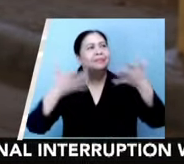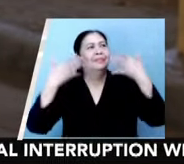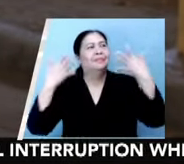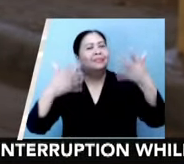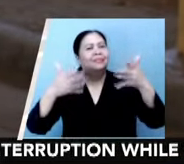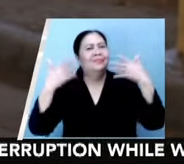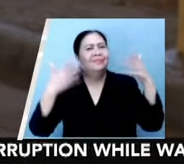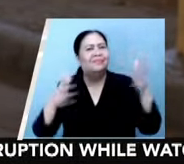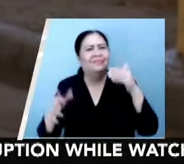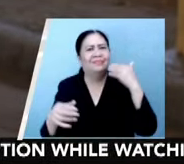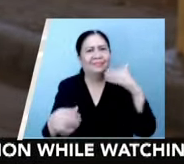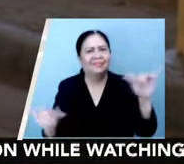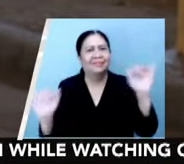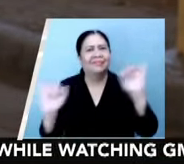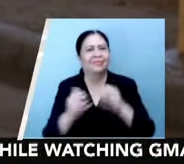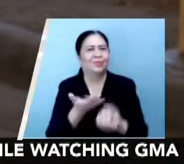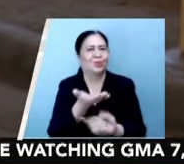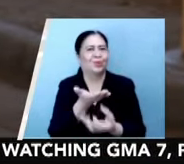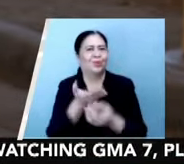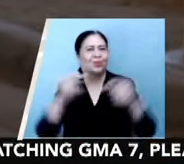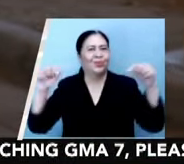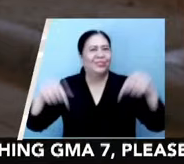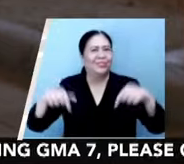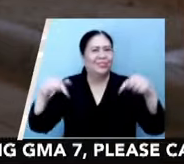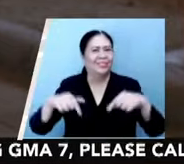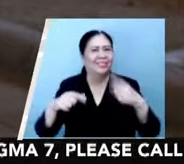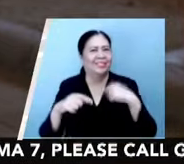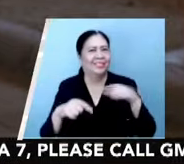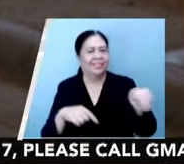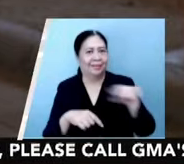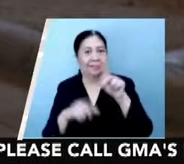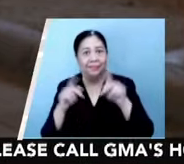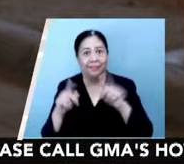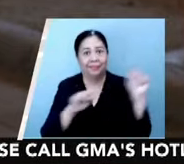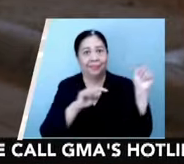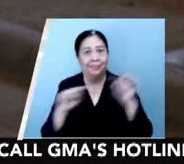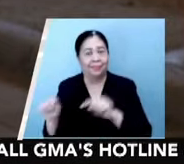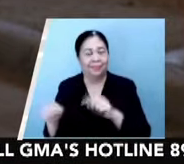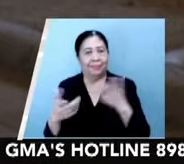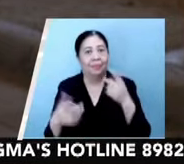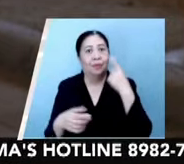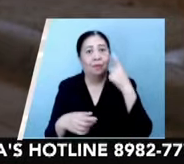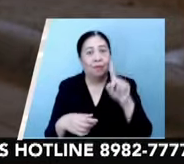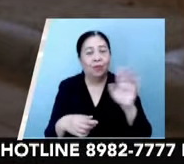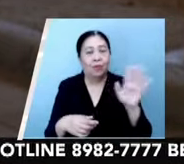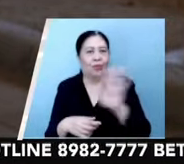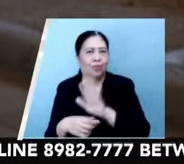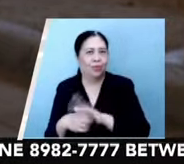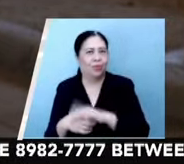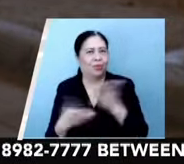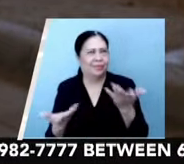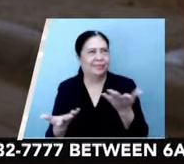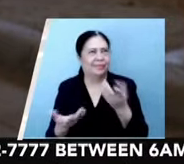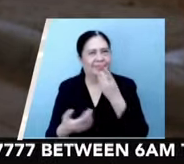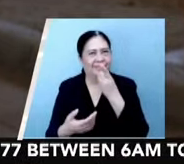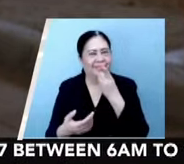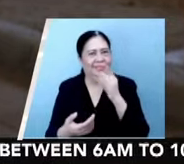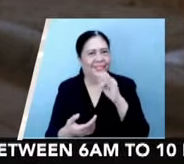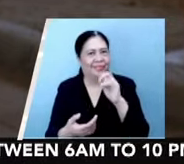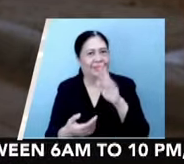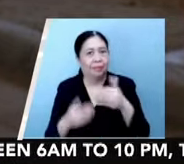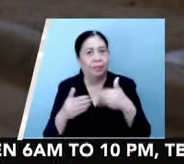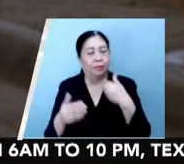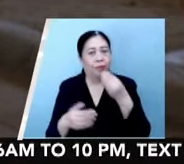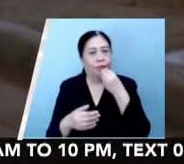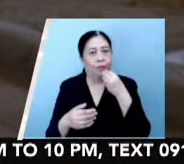pa rin po yung luto nila dito dahil may mga kababayan tayo na dumadaan dito para sa kanilang hapunan. Bago po ang food bazaar na ito